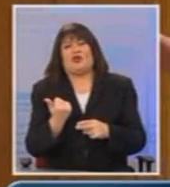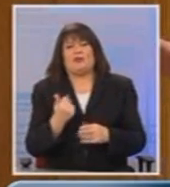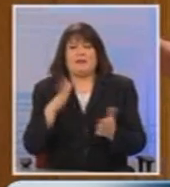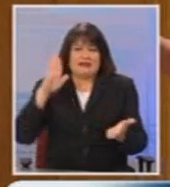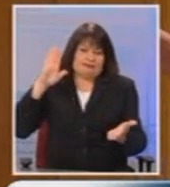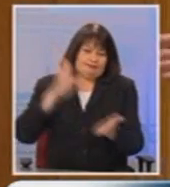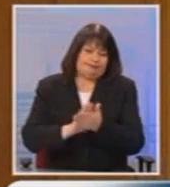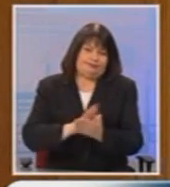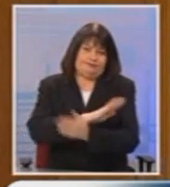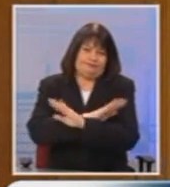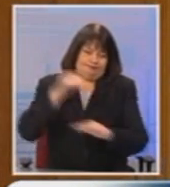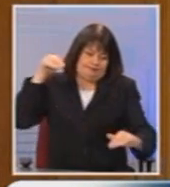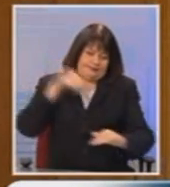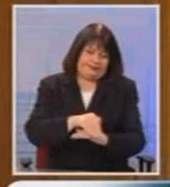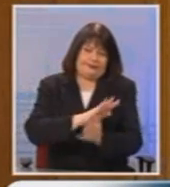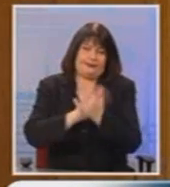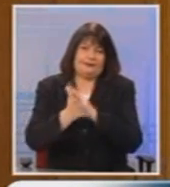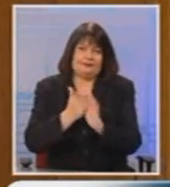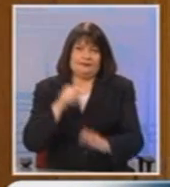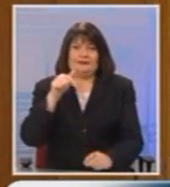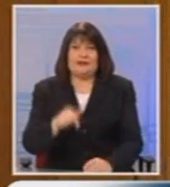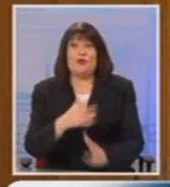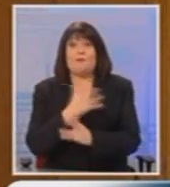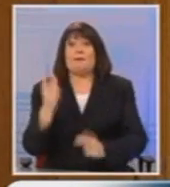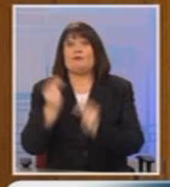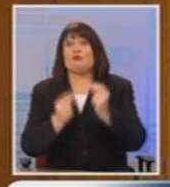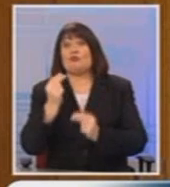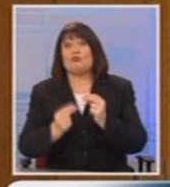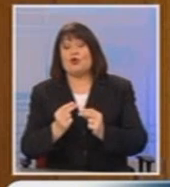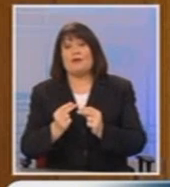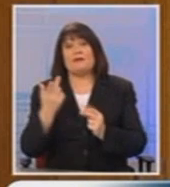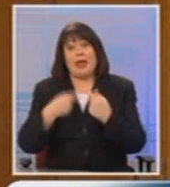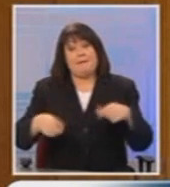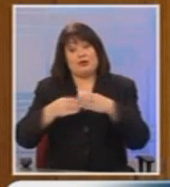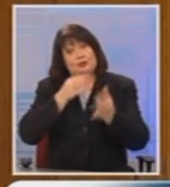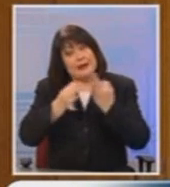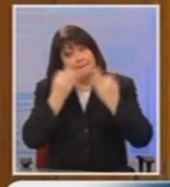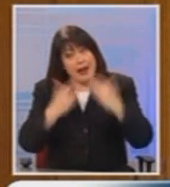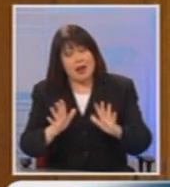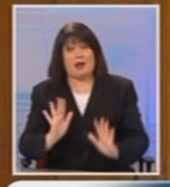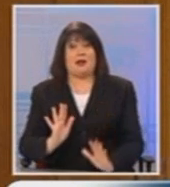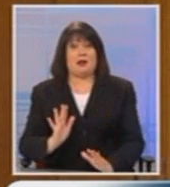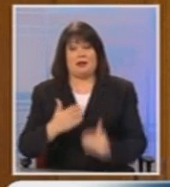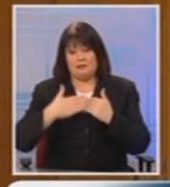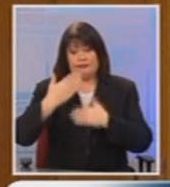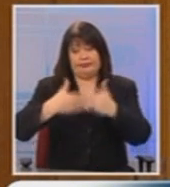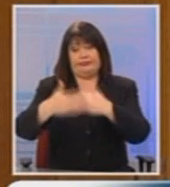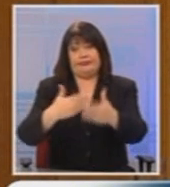στον πάτο, αλλά εδώ είναι το μεγάλο πρόβλημα που είχα την ευκαιρία να αναπτύξω στην Επιτροπή. η